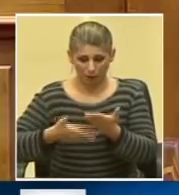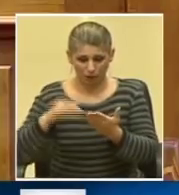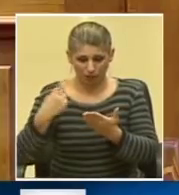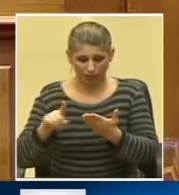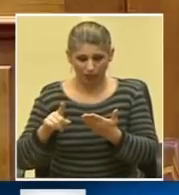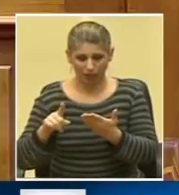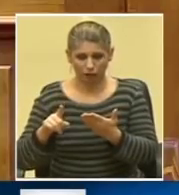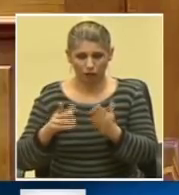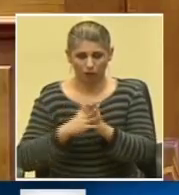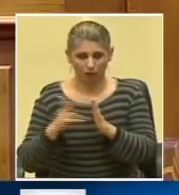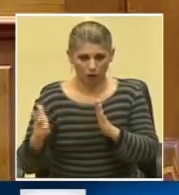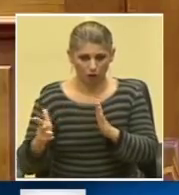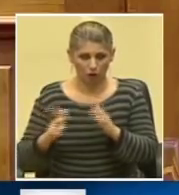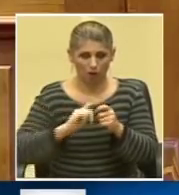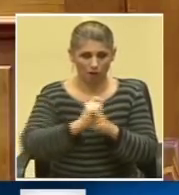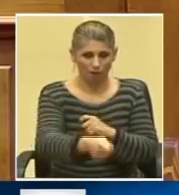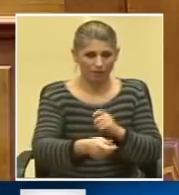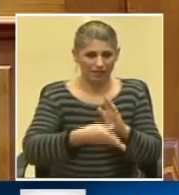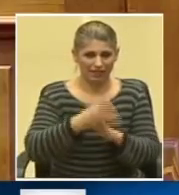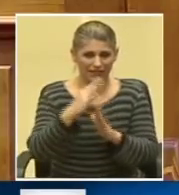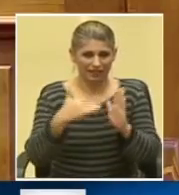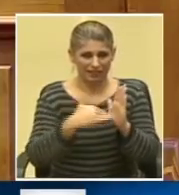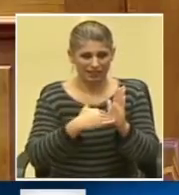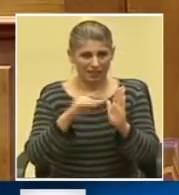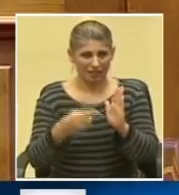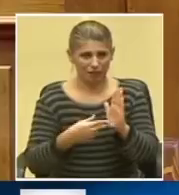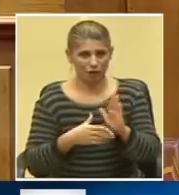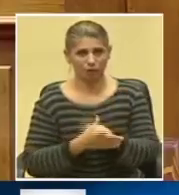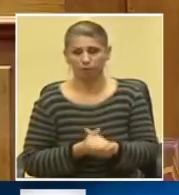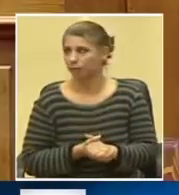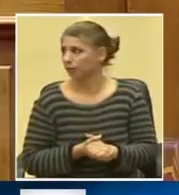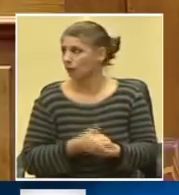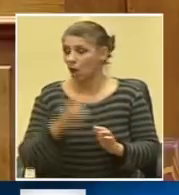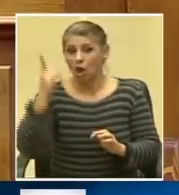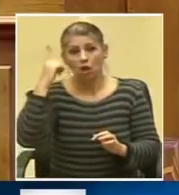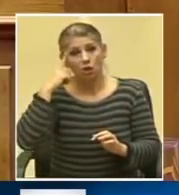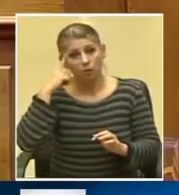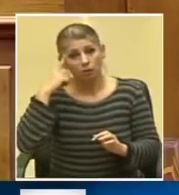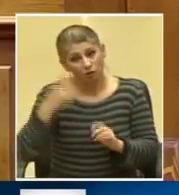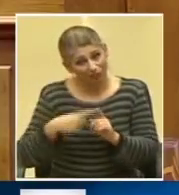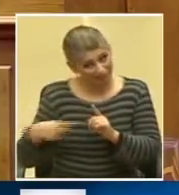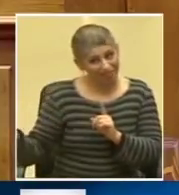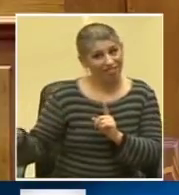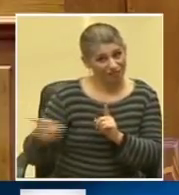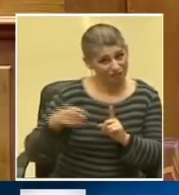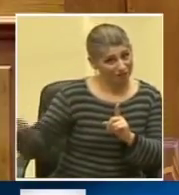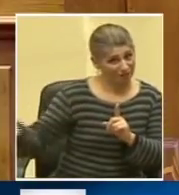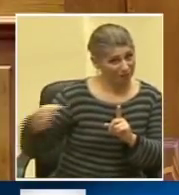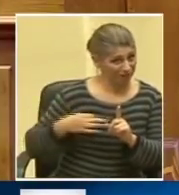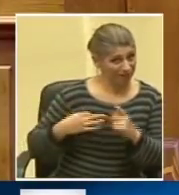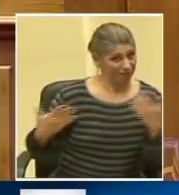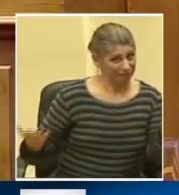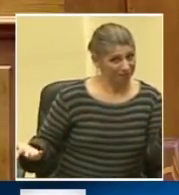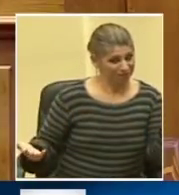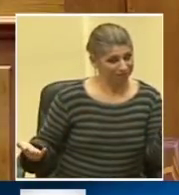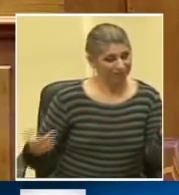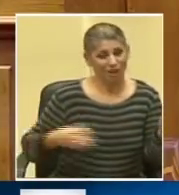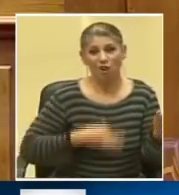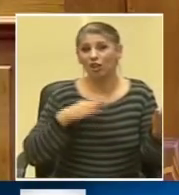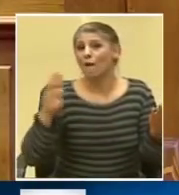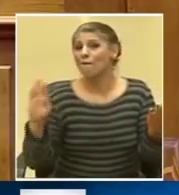ευρώ. Εφάπαξ 14.000 ευρώ. Νομίζω ότι κάπως απέχουν αυτά από αυτά που μας είπε ο